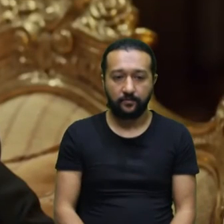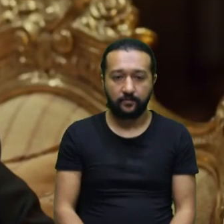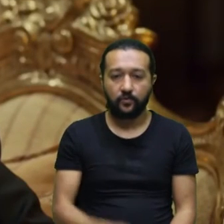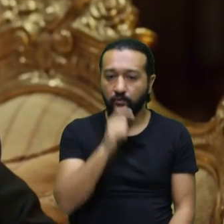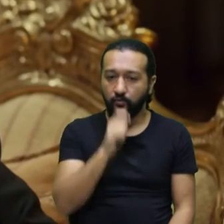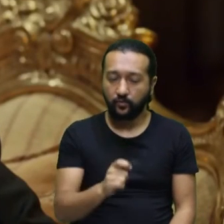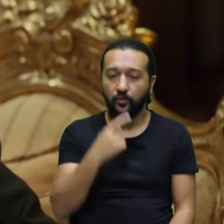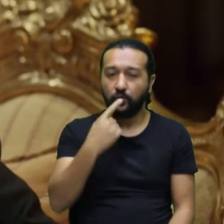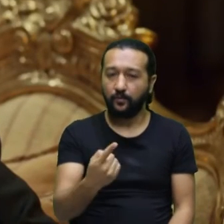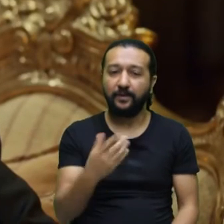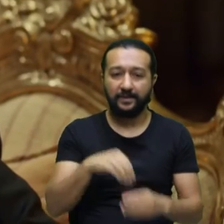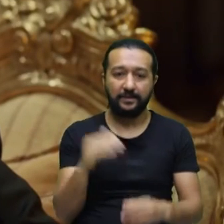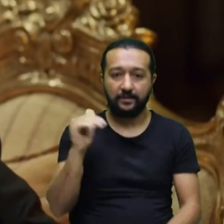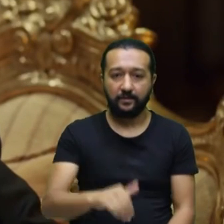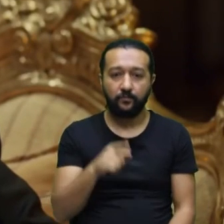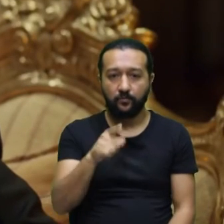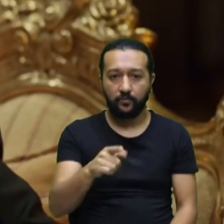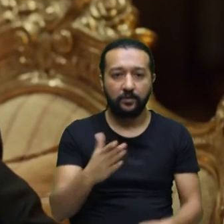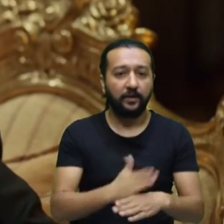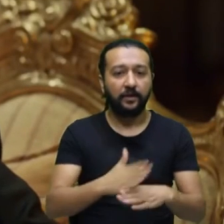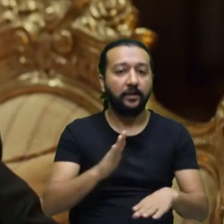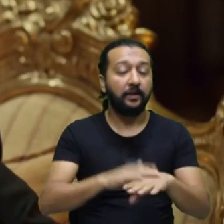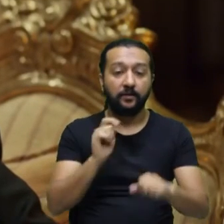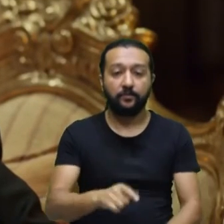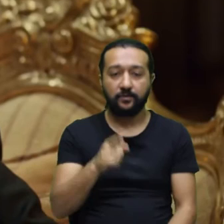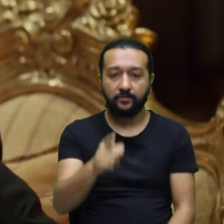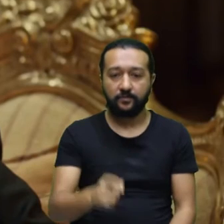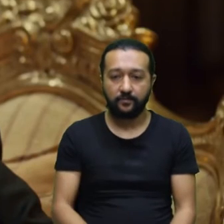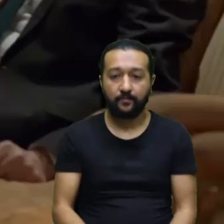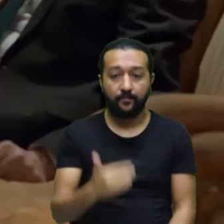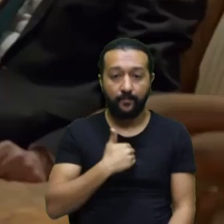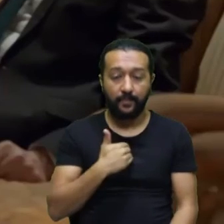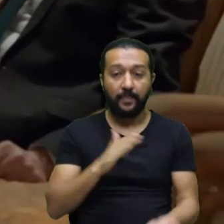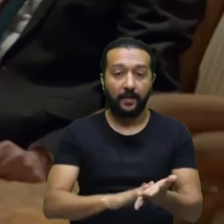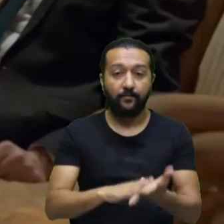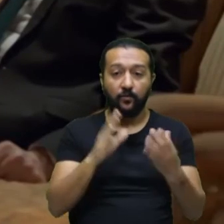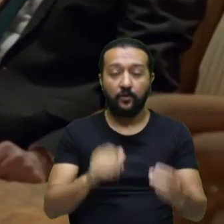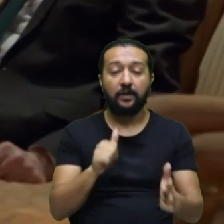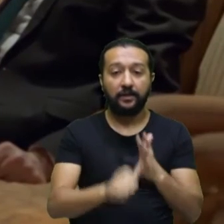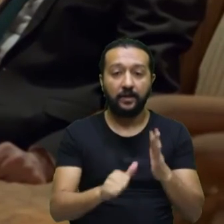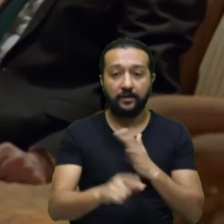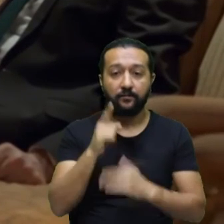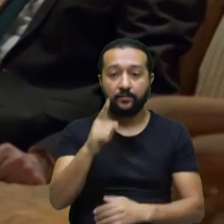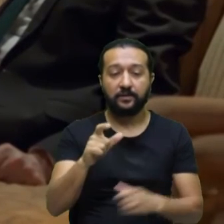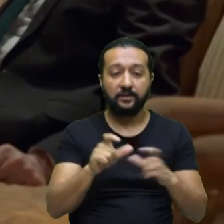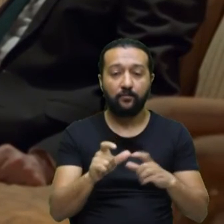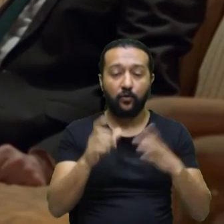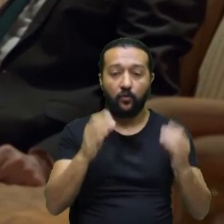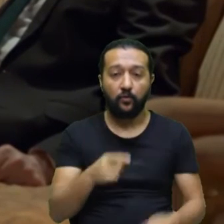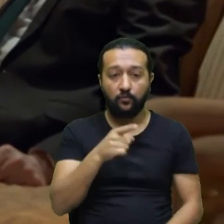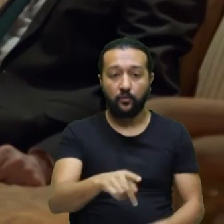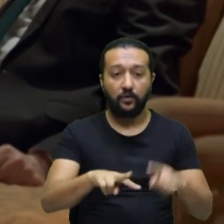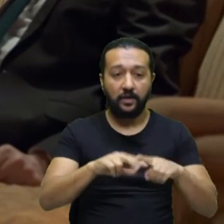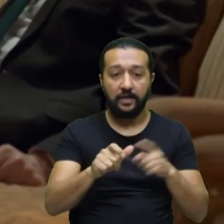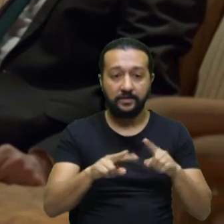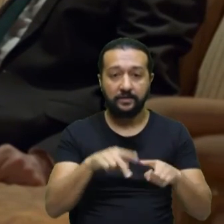olacağımı söylemeye geldim. Bunu neden yapacaksınız? Benim elimde tarihi bir sembol gibi duran